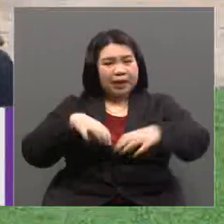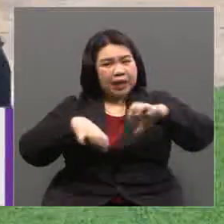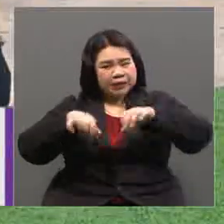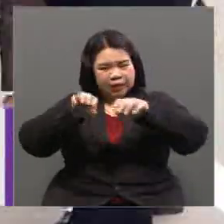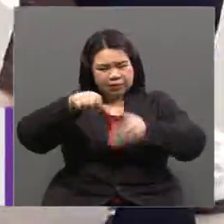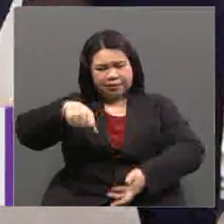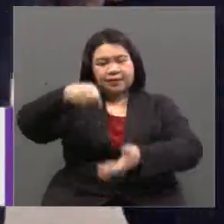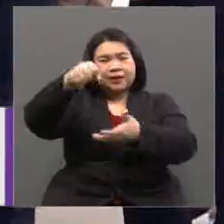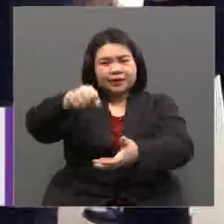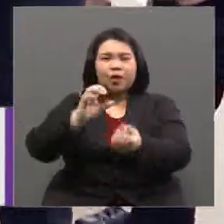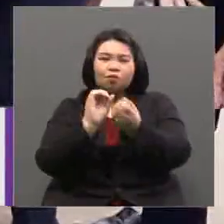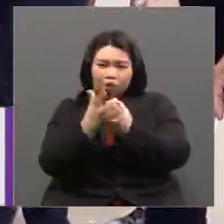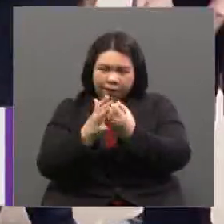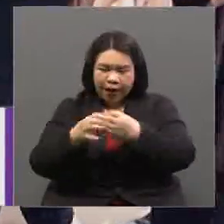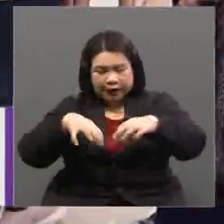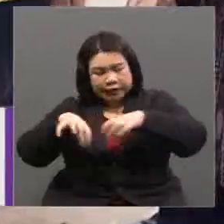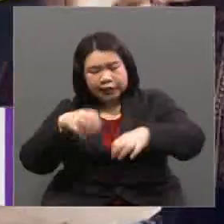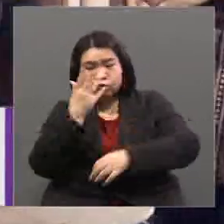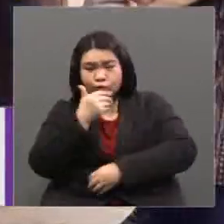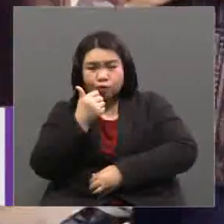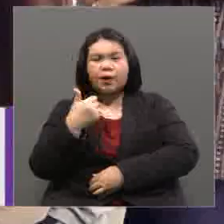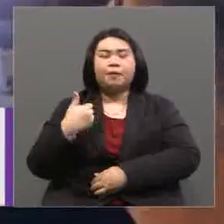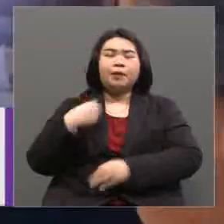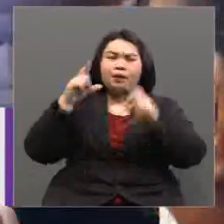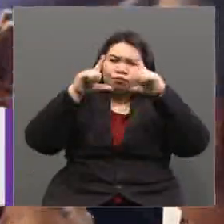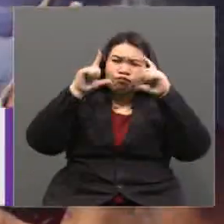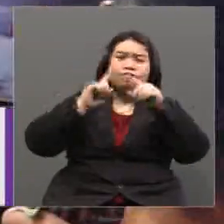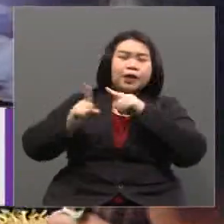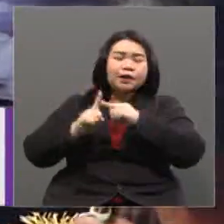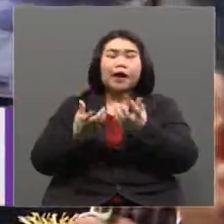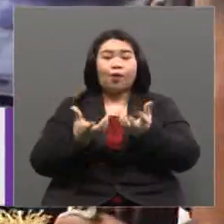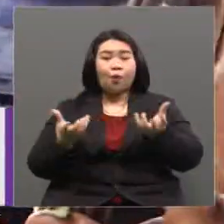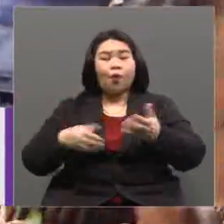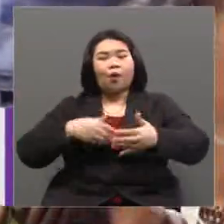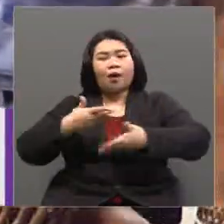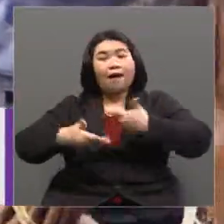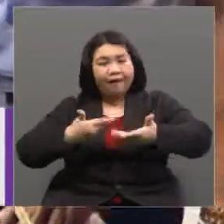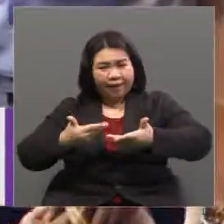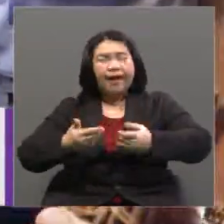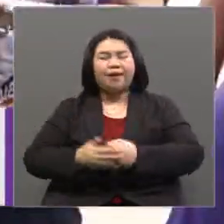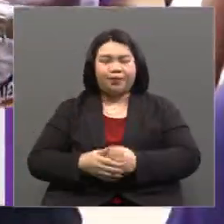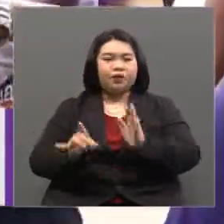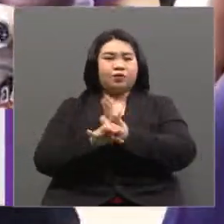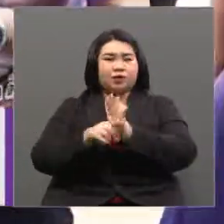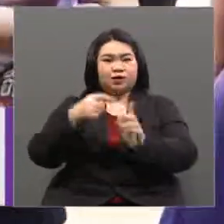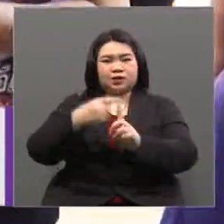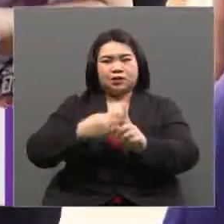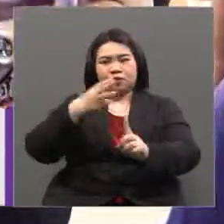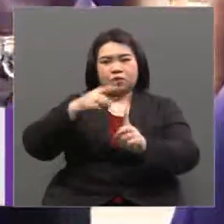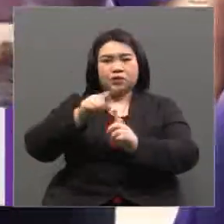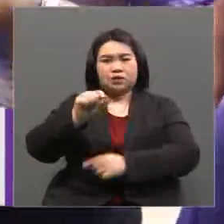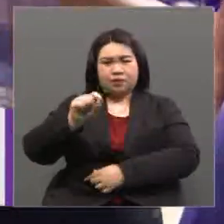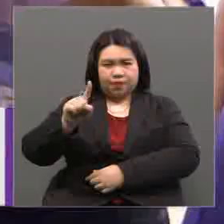จัดกระเช้าผลไม้การจัดจำหน่ายสินค้าเด่นของจังหวัดศรีสะเกษซึ่งงานจะจัดถึงวันที่ 21มิถุนายนนี้ที่